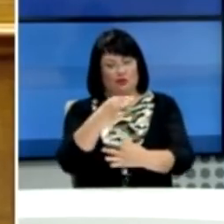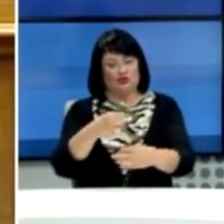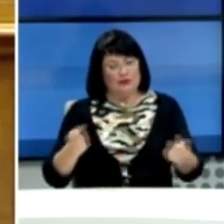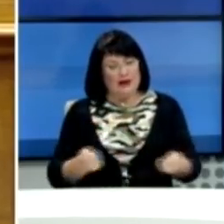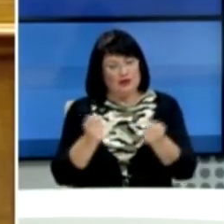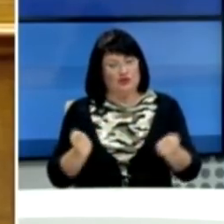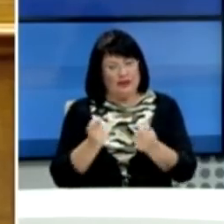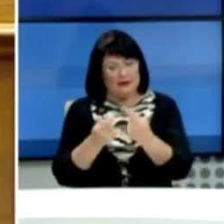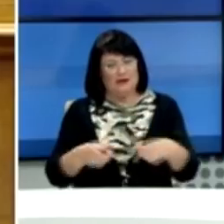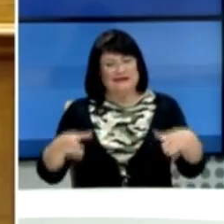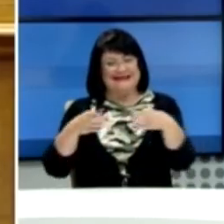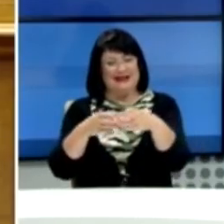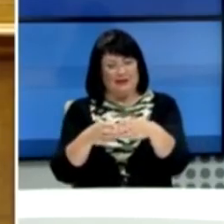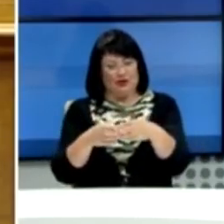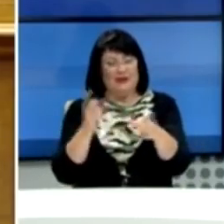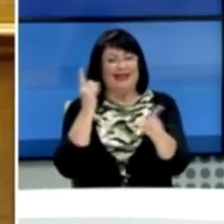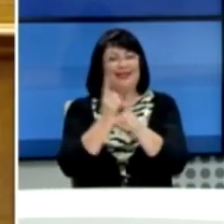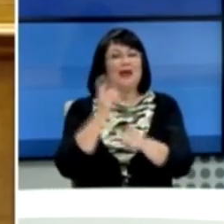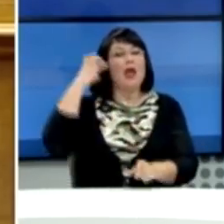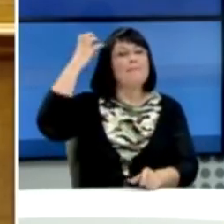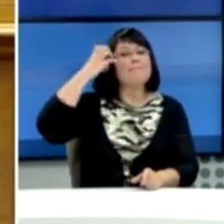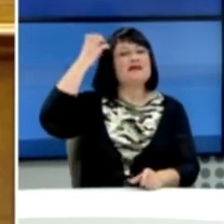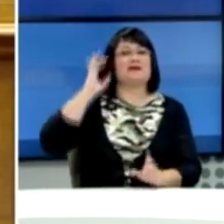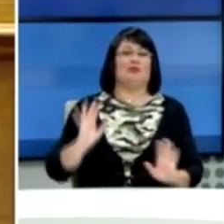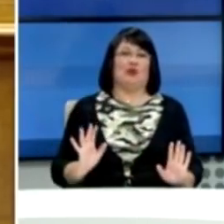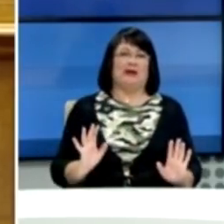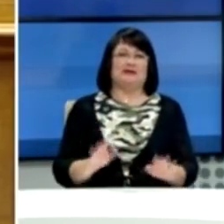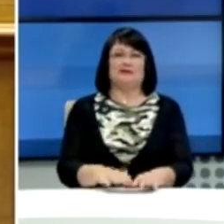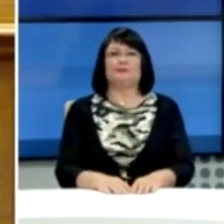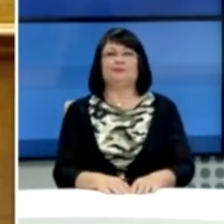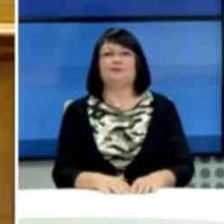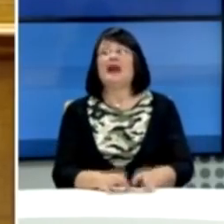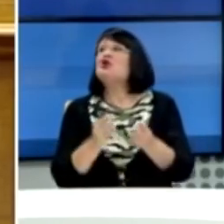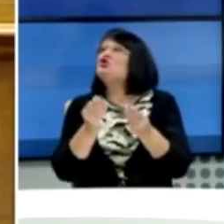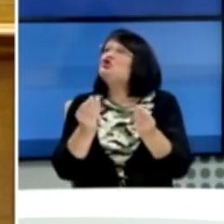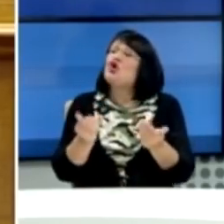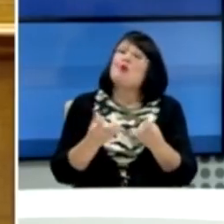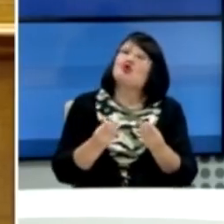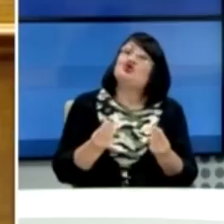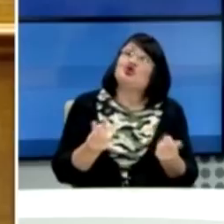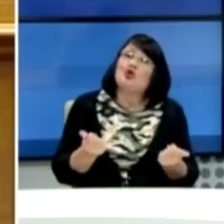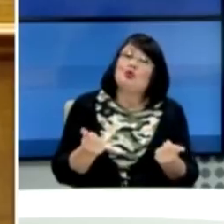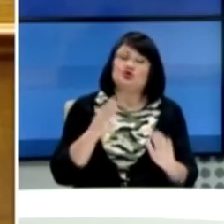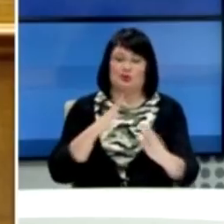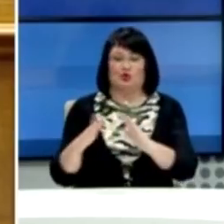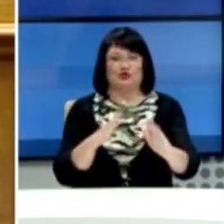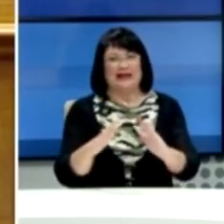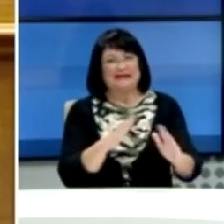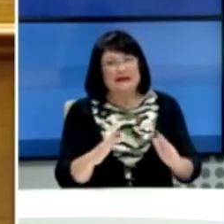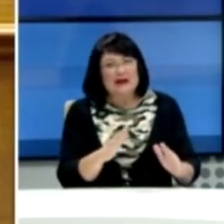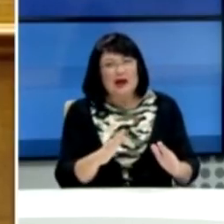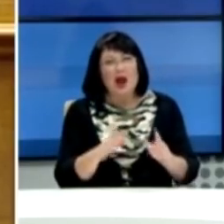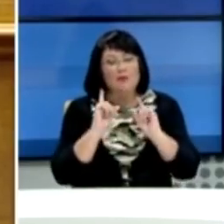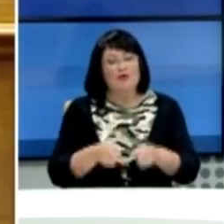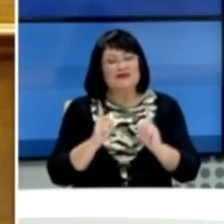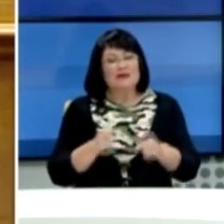των εργαζομένων και εξειδικευμένο επιστημονικό προσωπικό. Με αυτόν τον τρόπο θα διασφαλιστεί ότι οι αποφάσεις